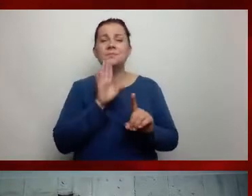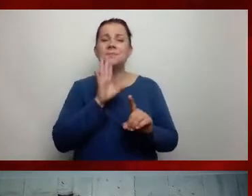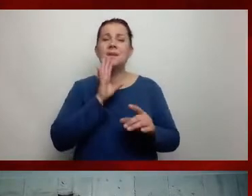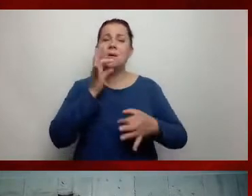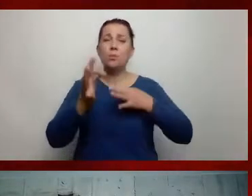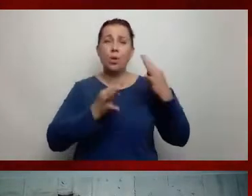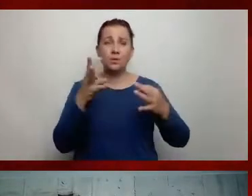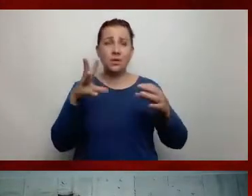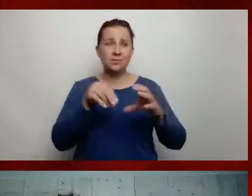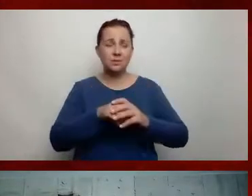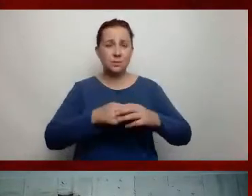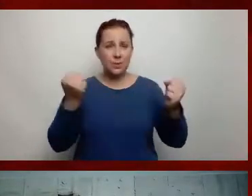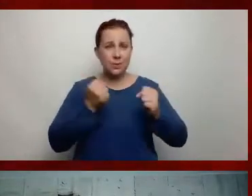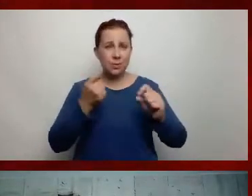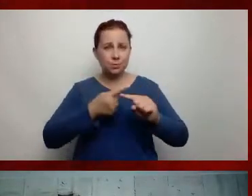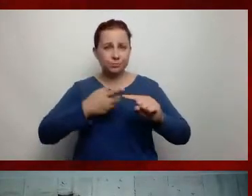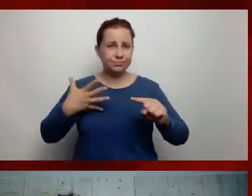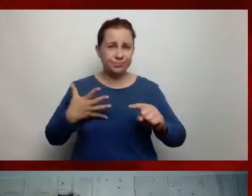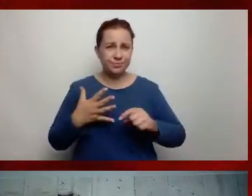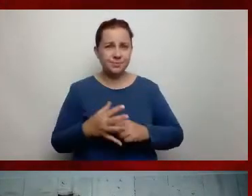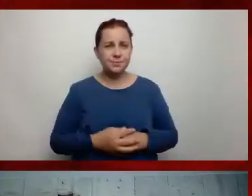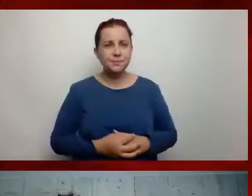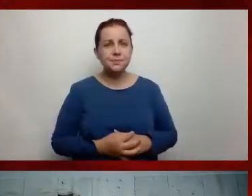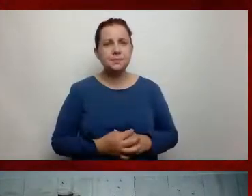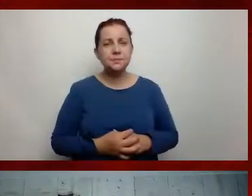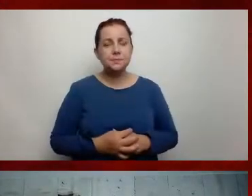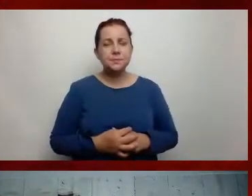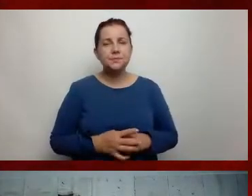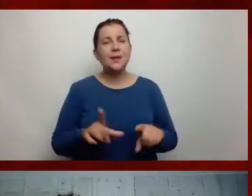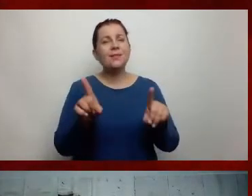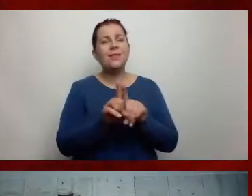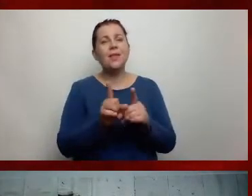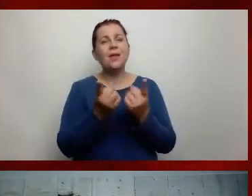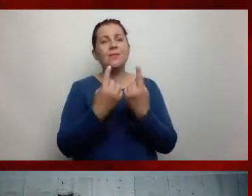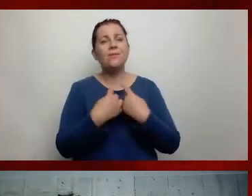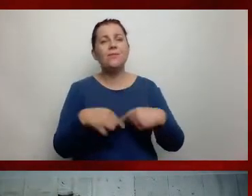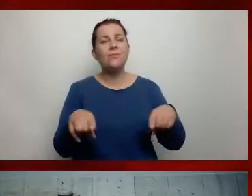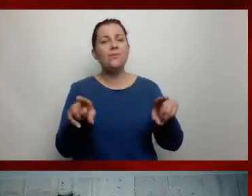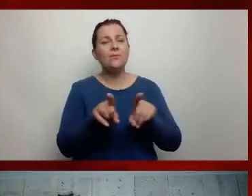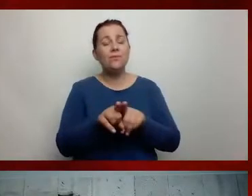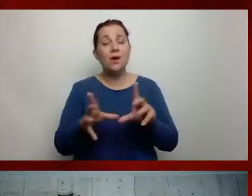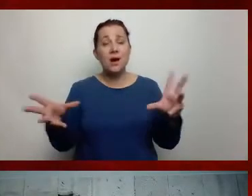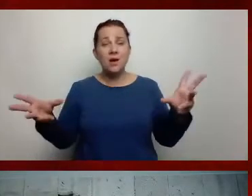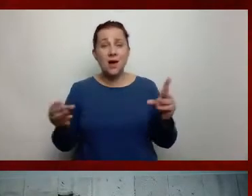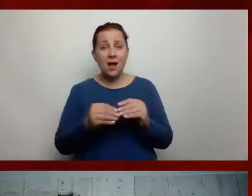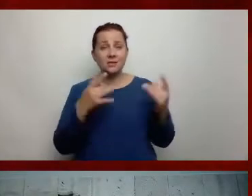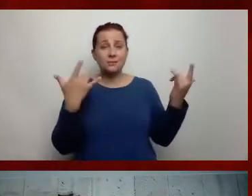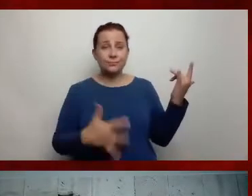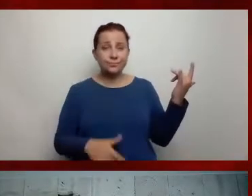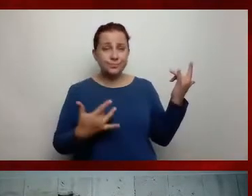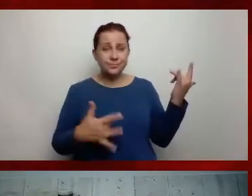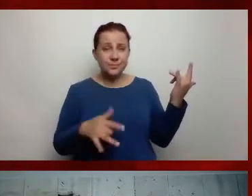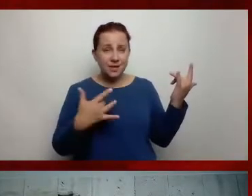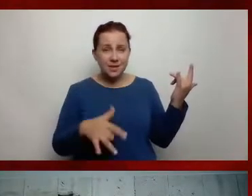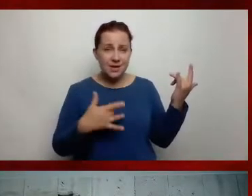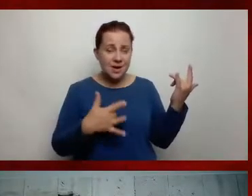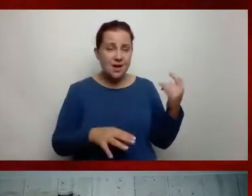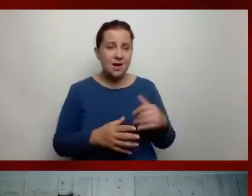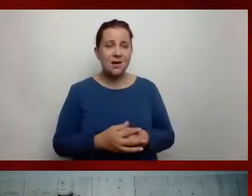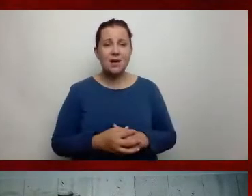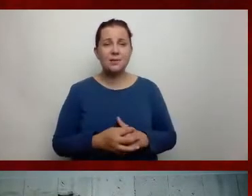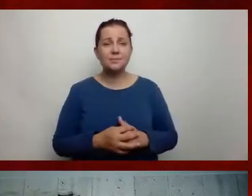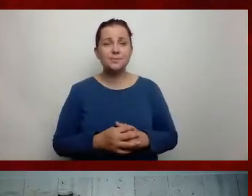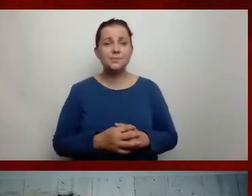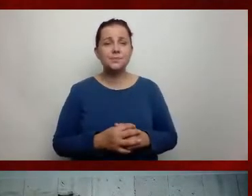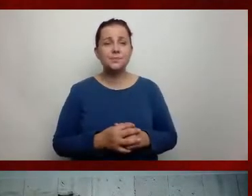drapieżnej, ale wykonywanej z akompaniamentem gitary, prawda, czyli coś, co